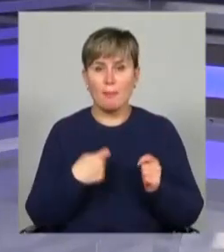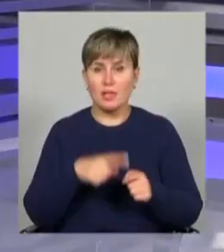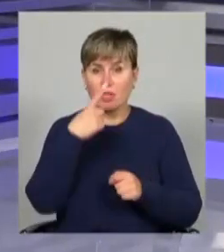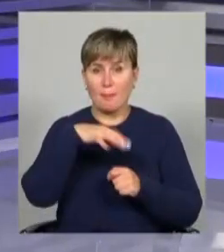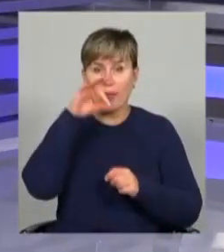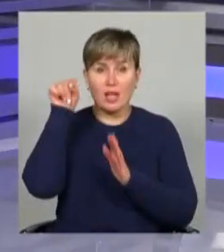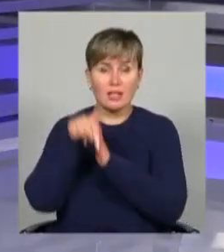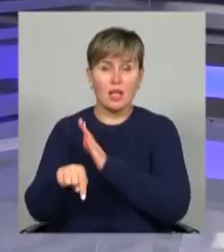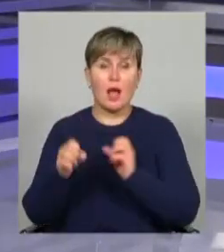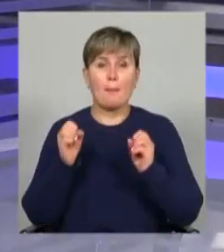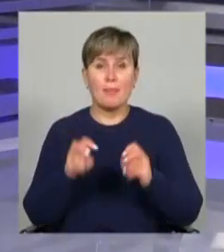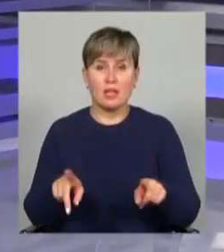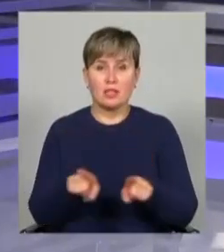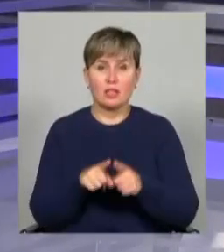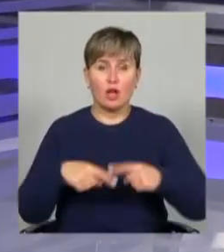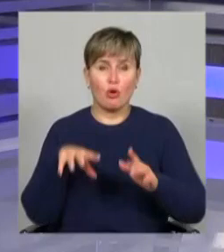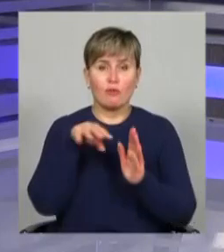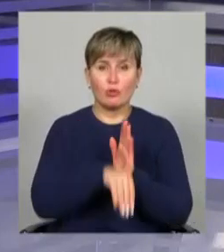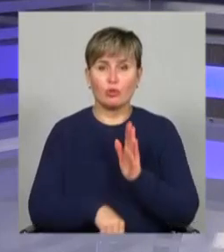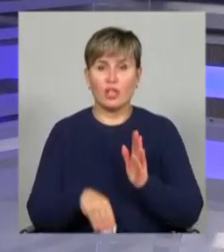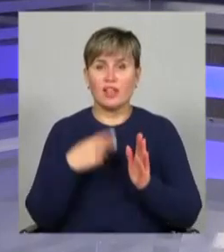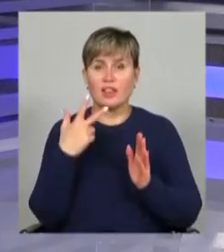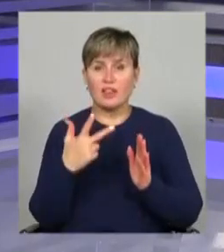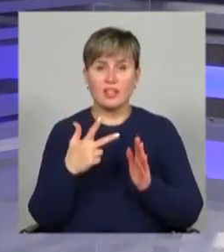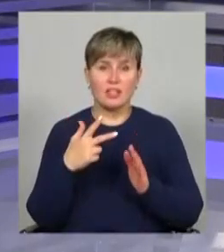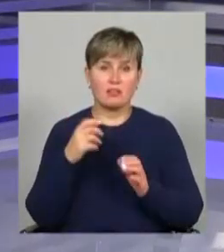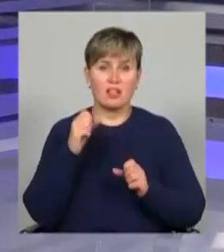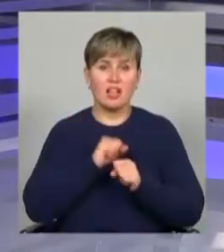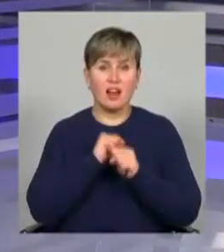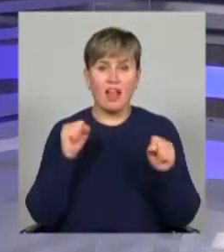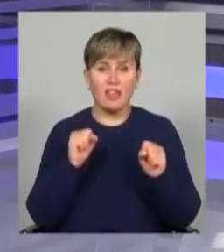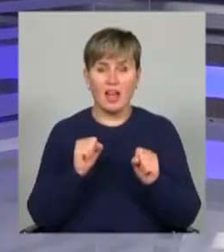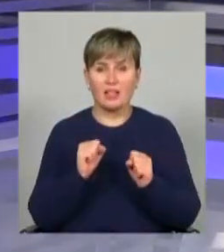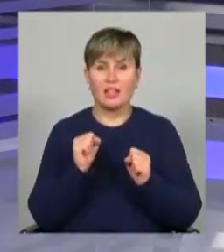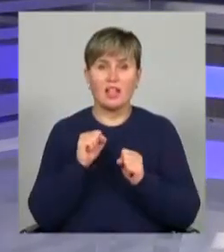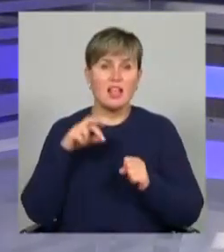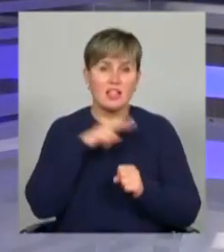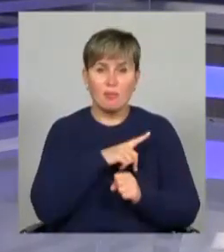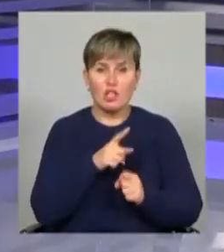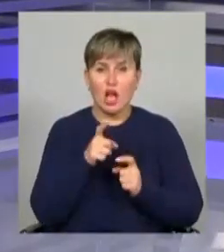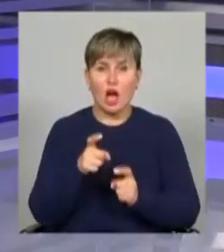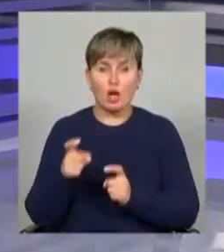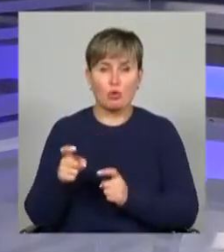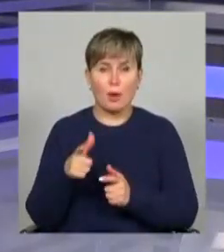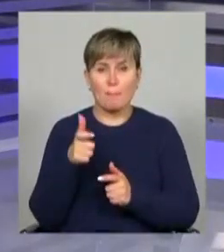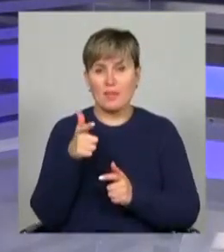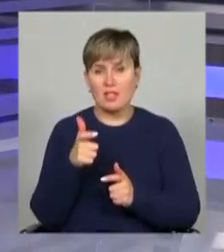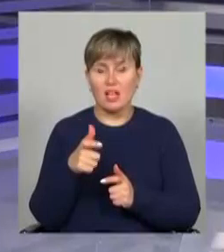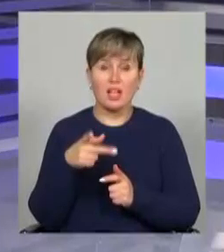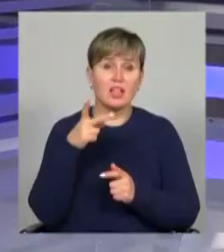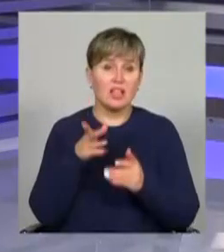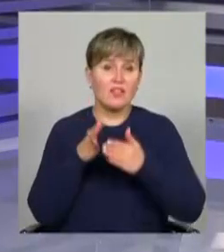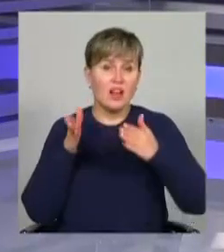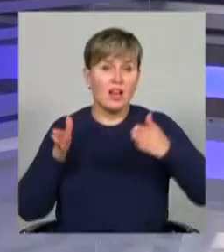полицейские. Опасный арсенал включает в себя 3 светошумовые гранаты, травматическое оружие, пистолет, 2 карабина,